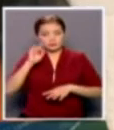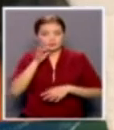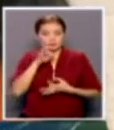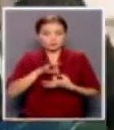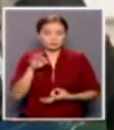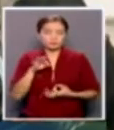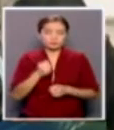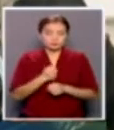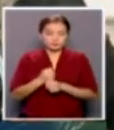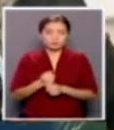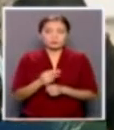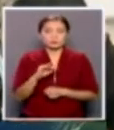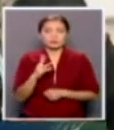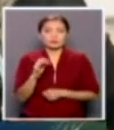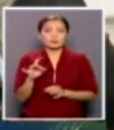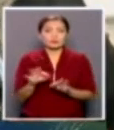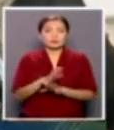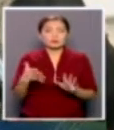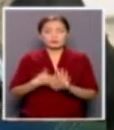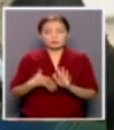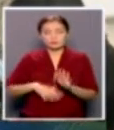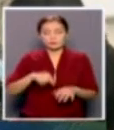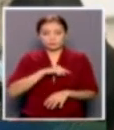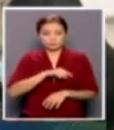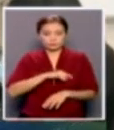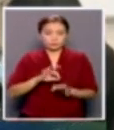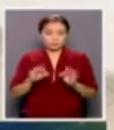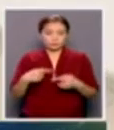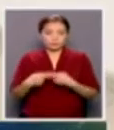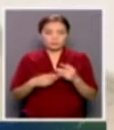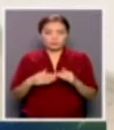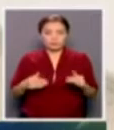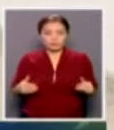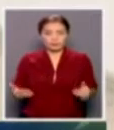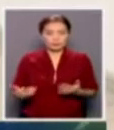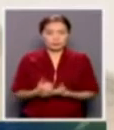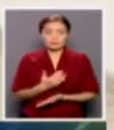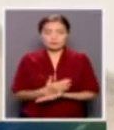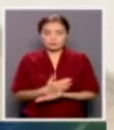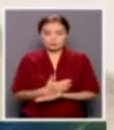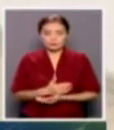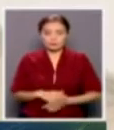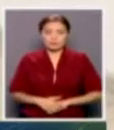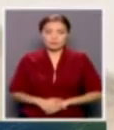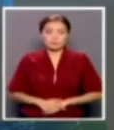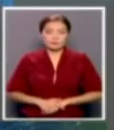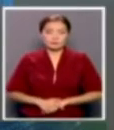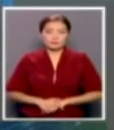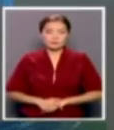уақыттың жемісі болса, ал Жумекеннің жыры тереңіне бойлайтын келер ұрпақтың ғана жемісі деді Алмас